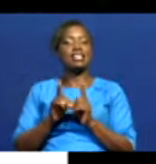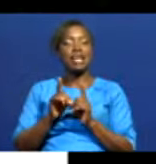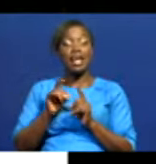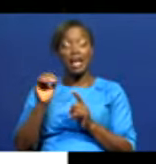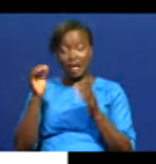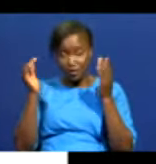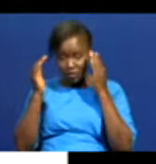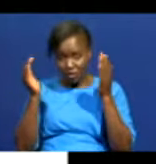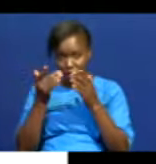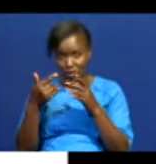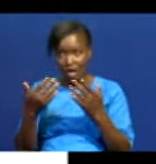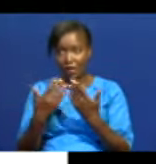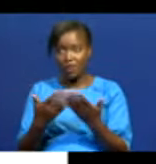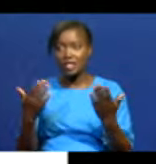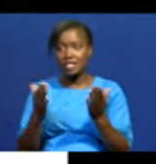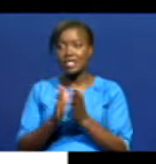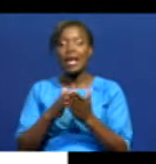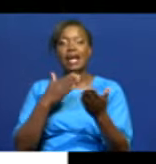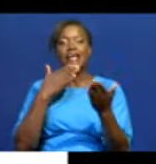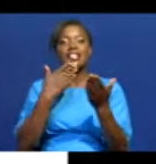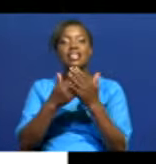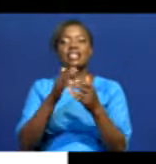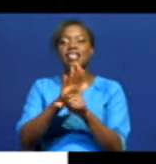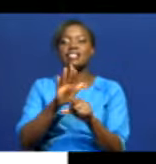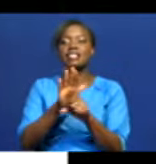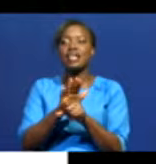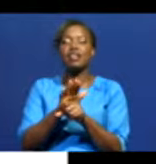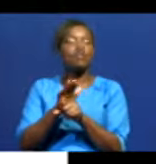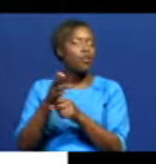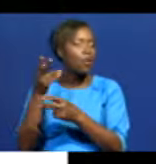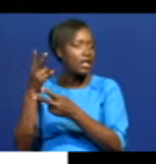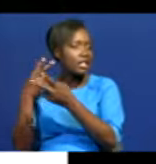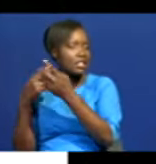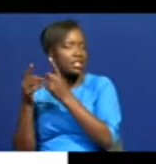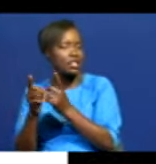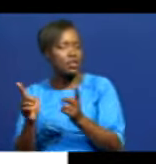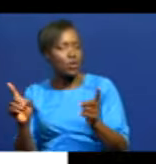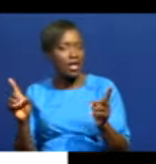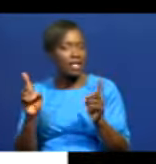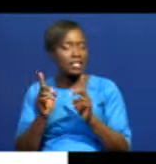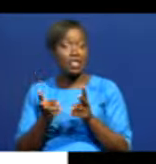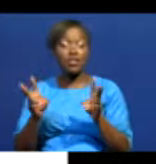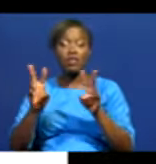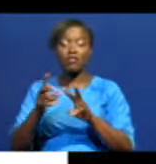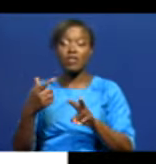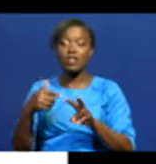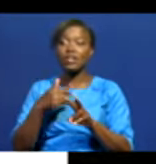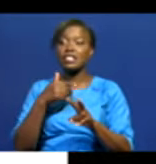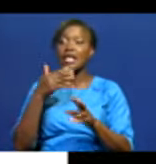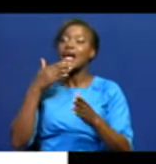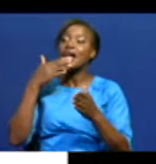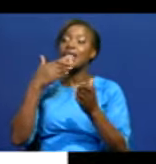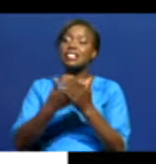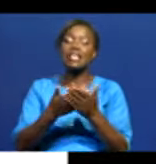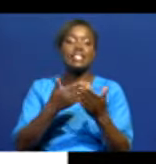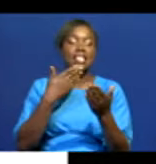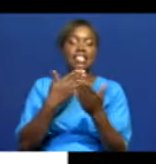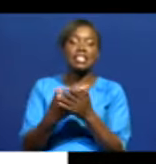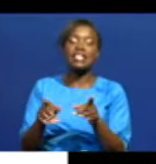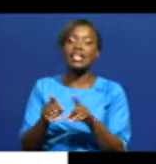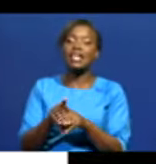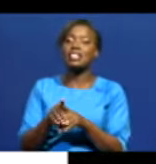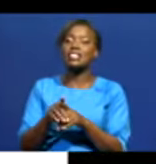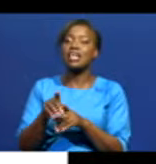mambo yetu. Tunasema shukrani sana kwa kuweza kutusikiliza na kutuenzi, na tunasema asante sana kama Pwani